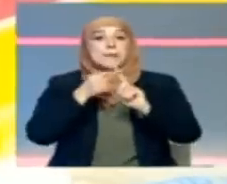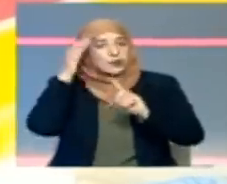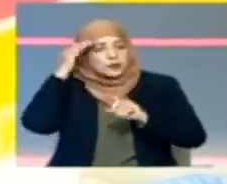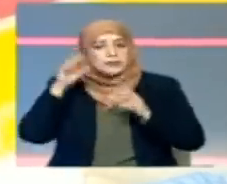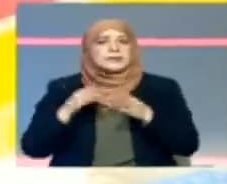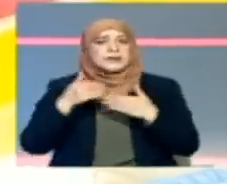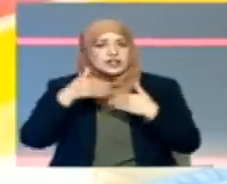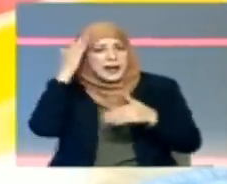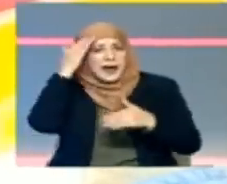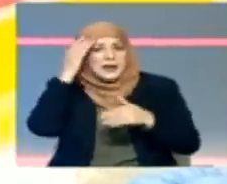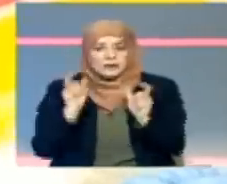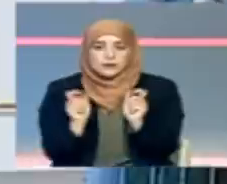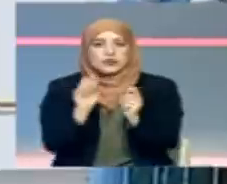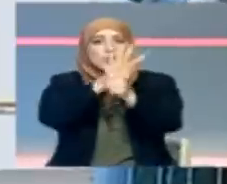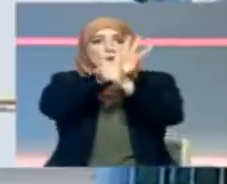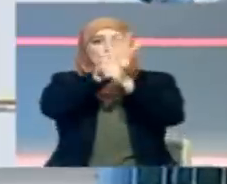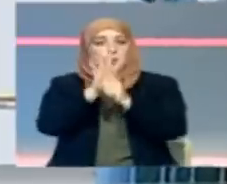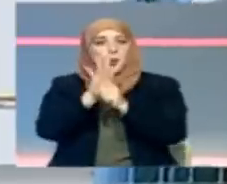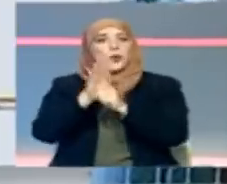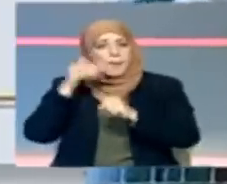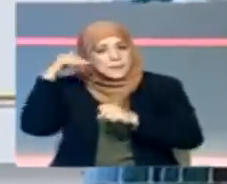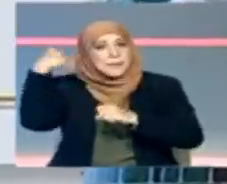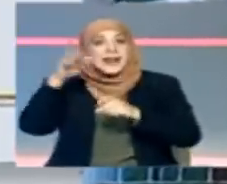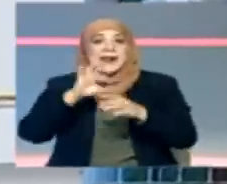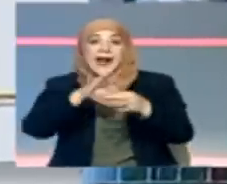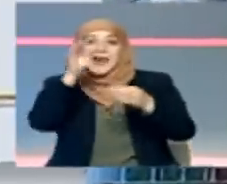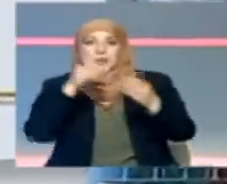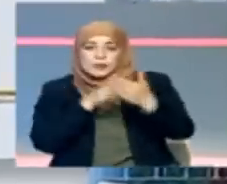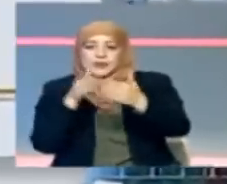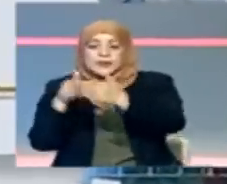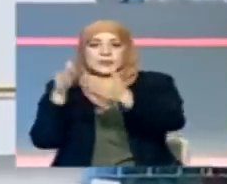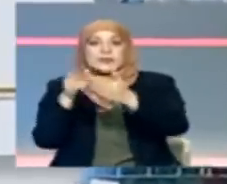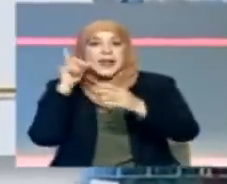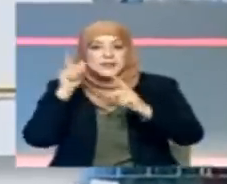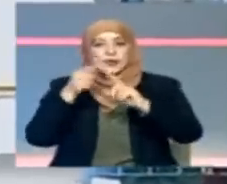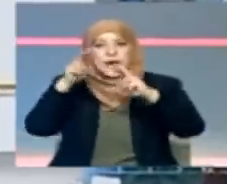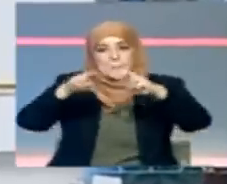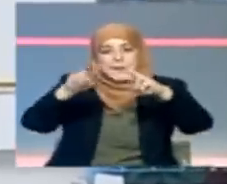التسلسل الجيني لفيروس كورونا في مجابهته وفي عملية البحث عن الأدوية أو اللقاح.